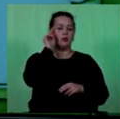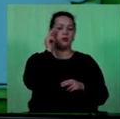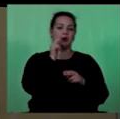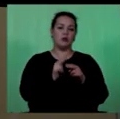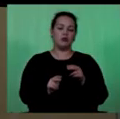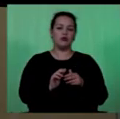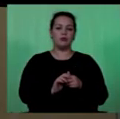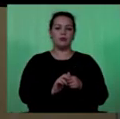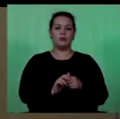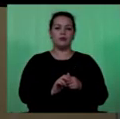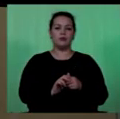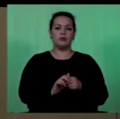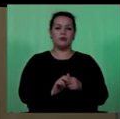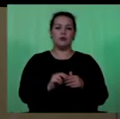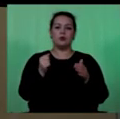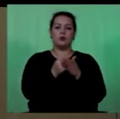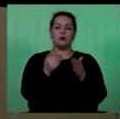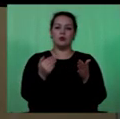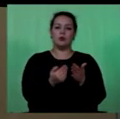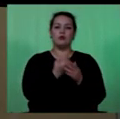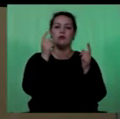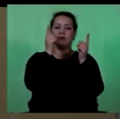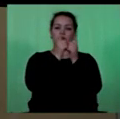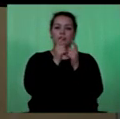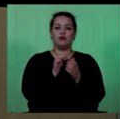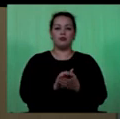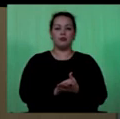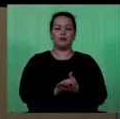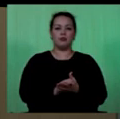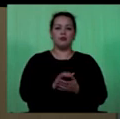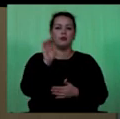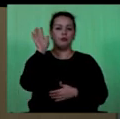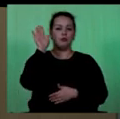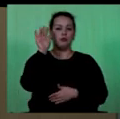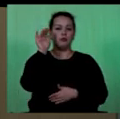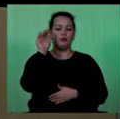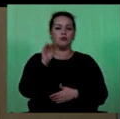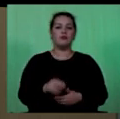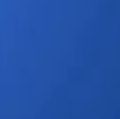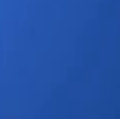окончен. До новых встреч! До свидания!